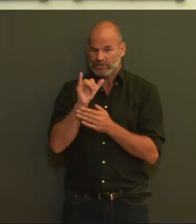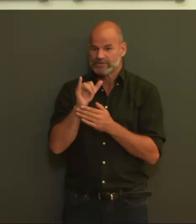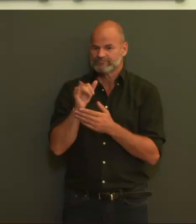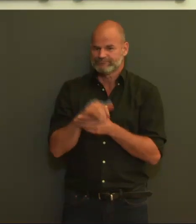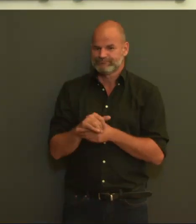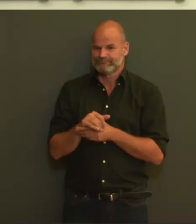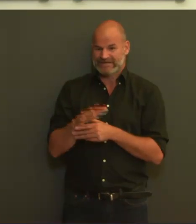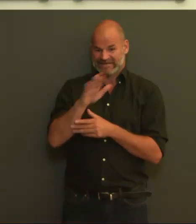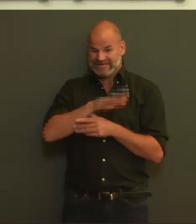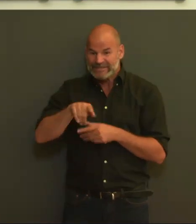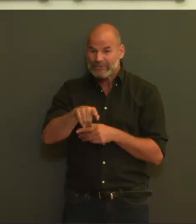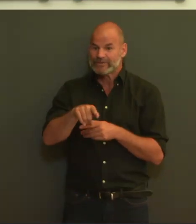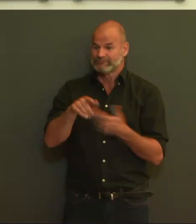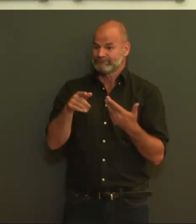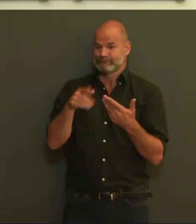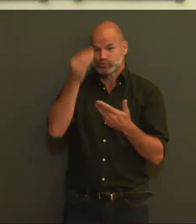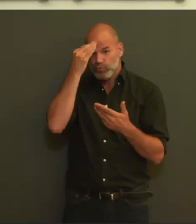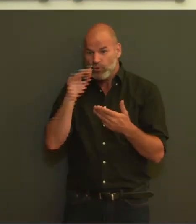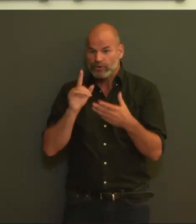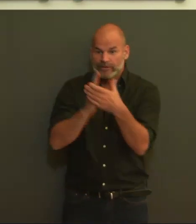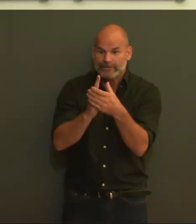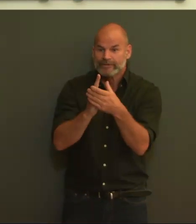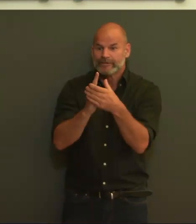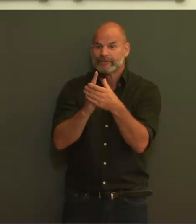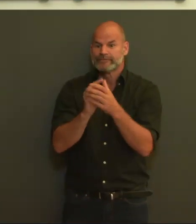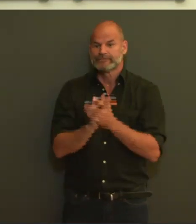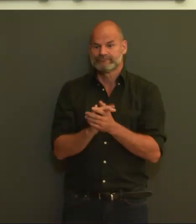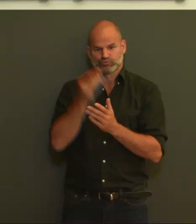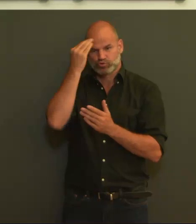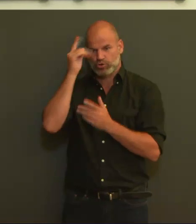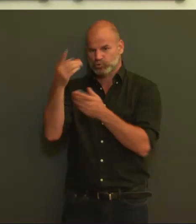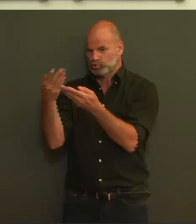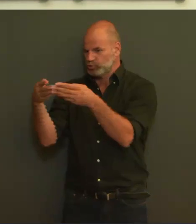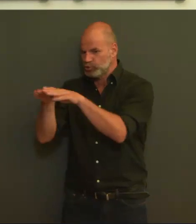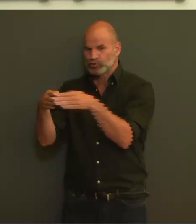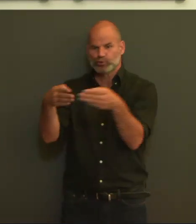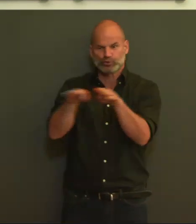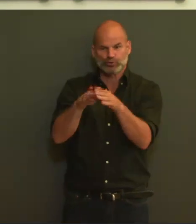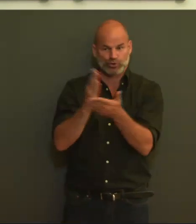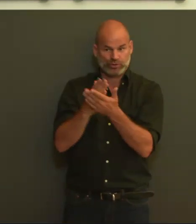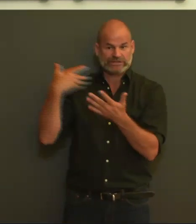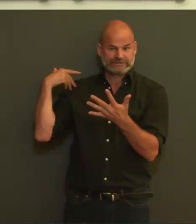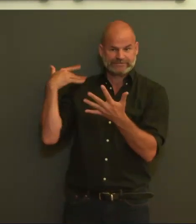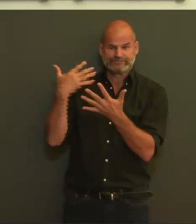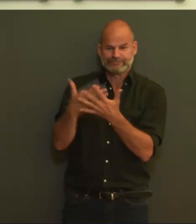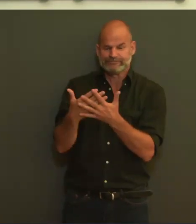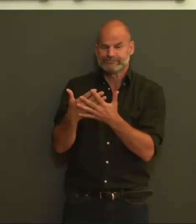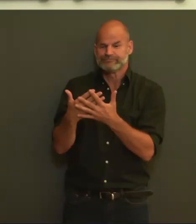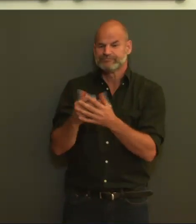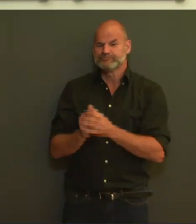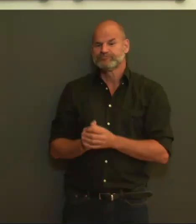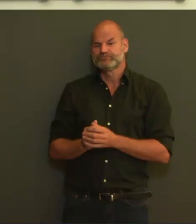werden soms gesloten. In totaal werden 4.715 mensen preventief